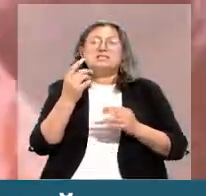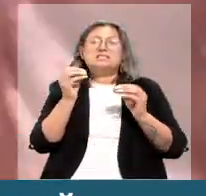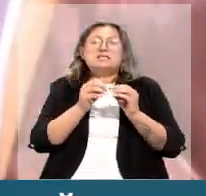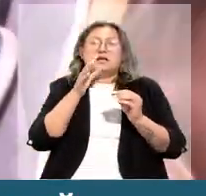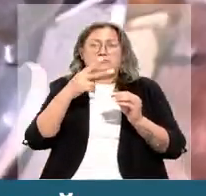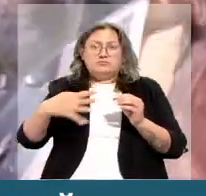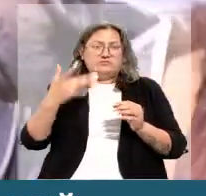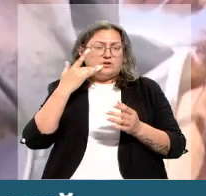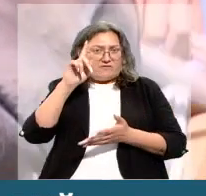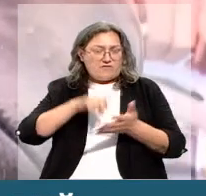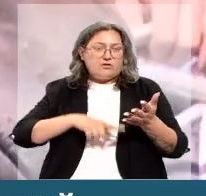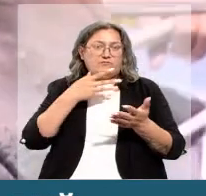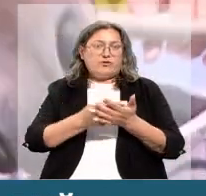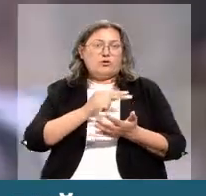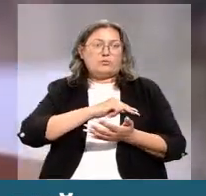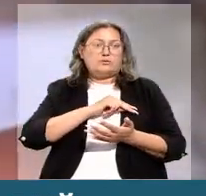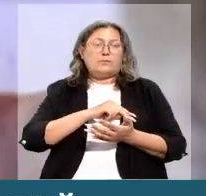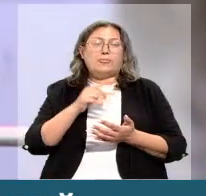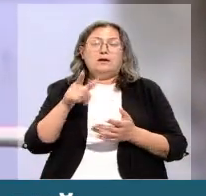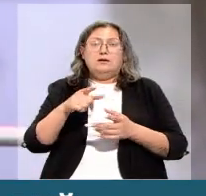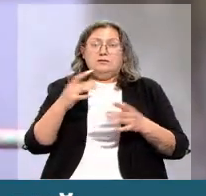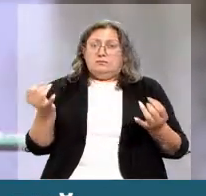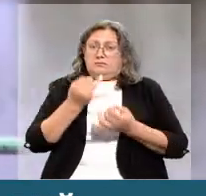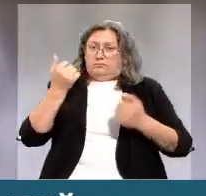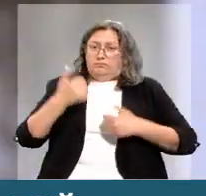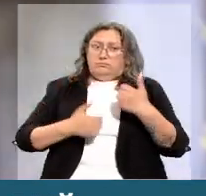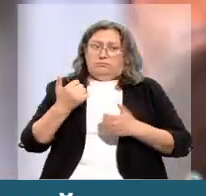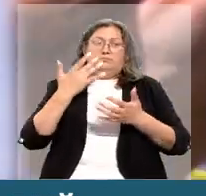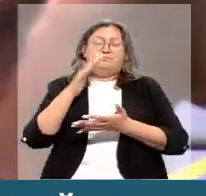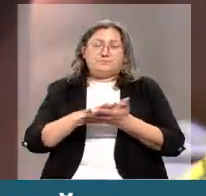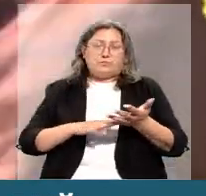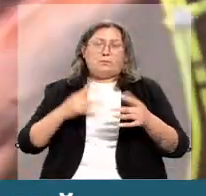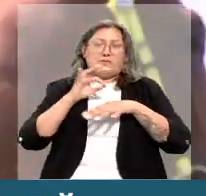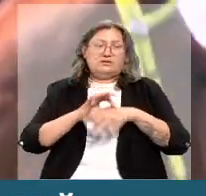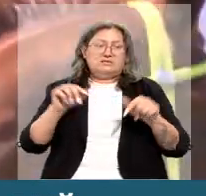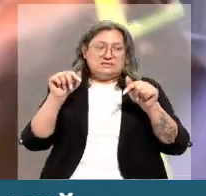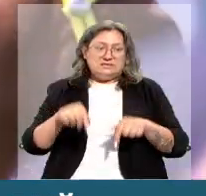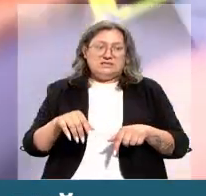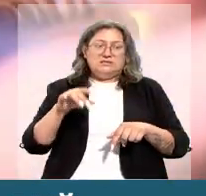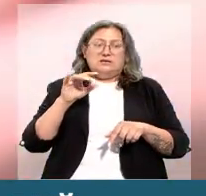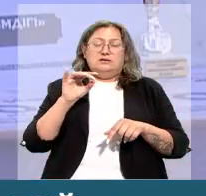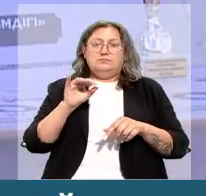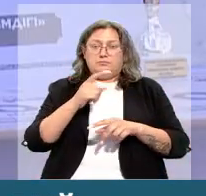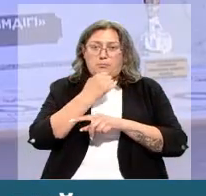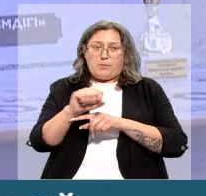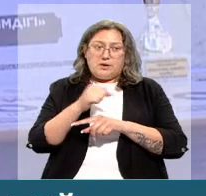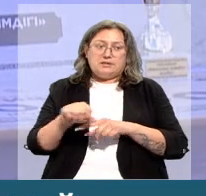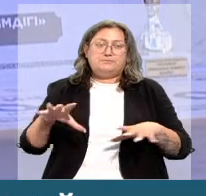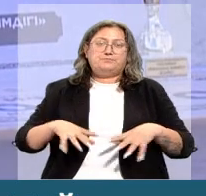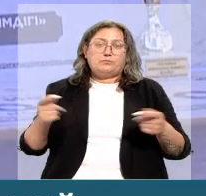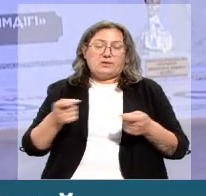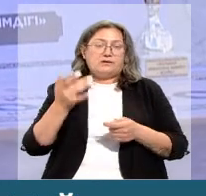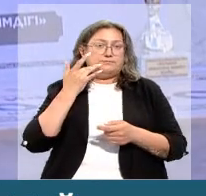всегда были верны своей работе. Захватывающие соревнования, что продолжают проводить здесь, и триумфальные победы